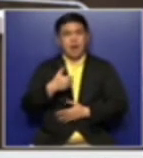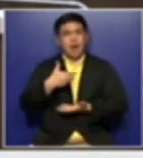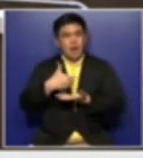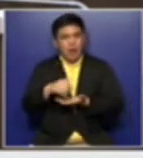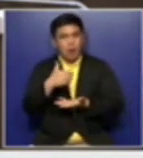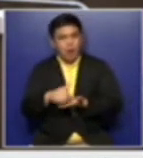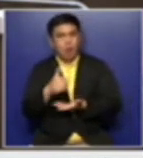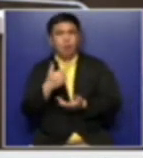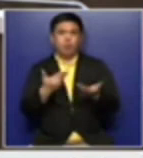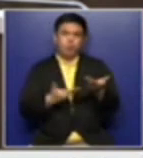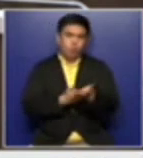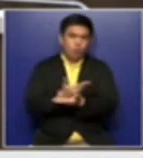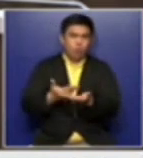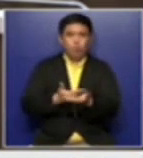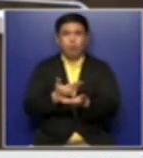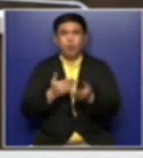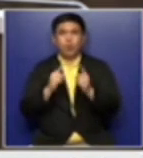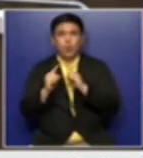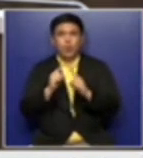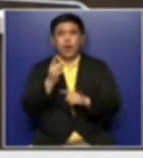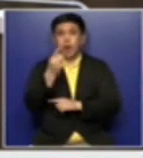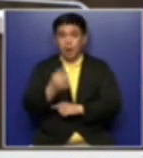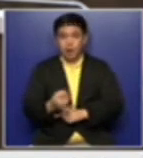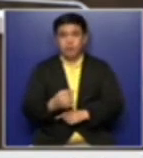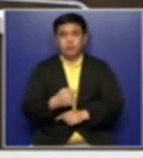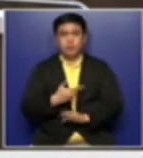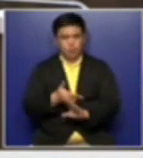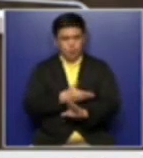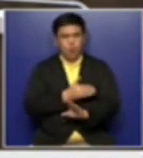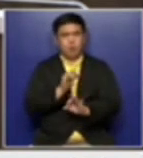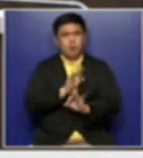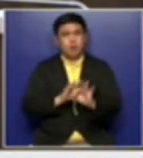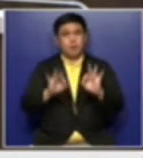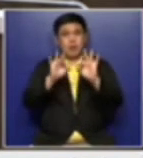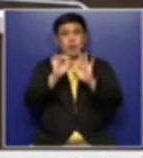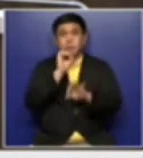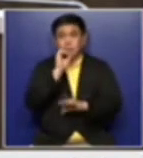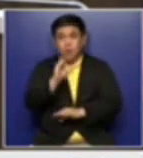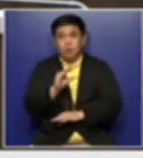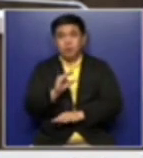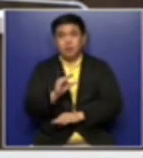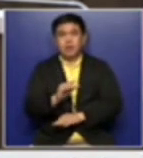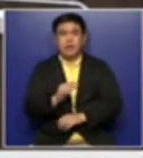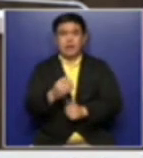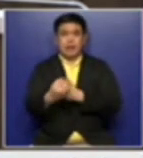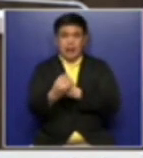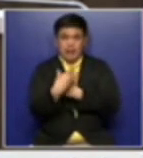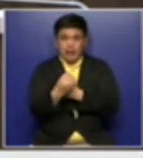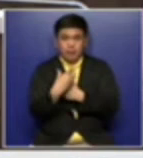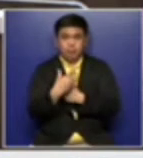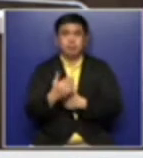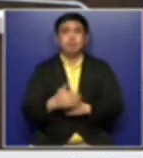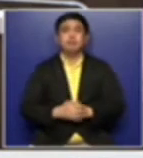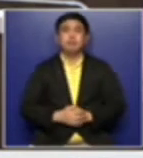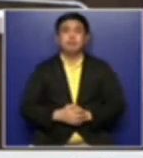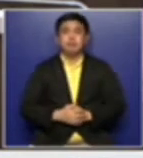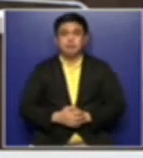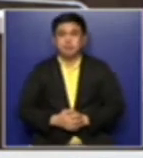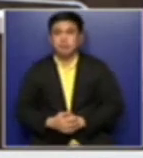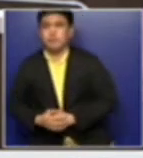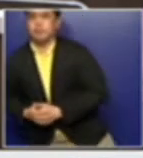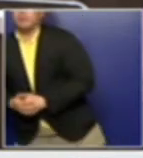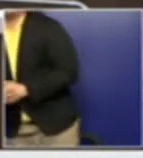เราฟังและสิ่งสำคัญที่สุดก็อยากจะขออนุญาตให้ท่านได้ช่วยแนะนำน้องท่านหน่อยนะครับท่